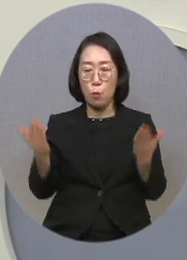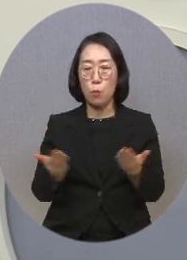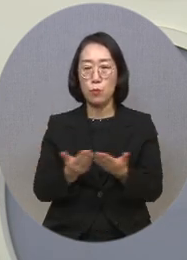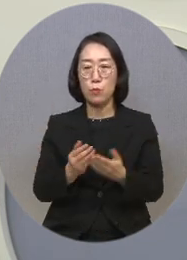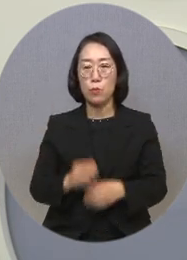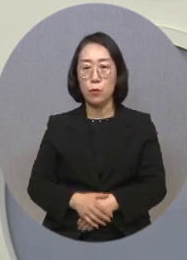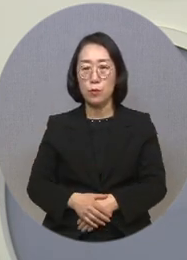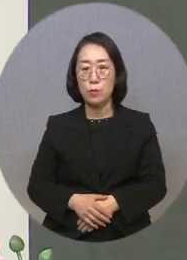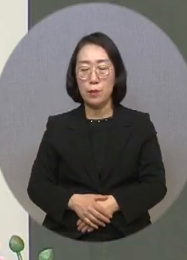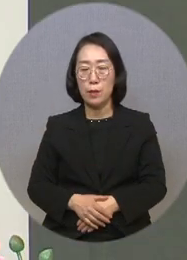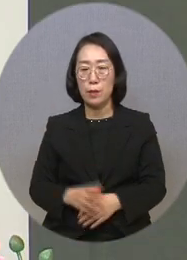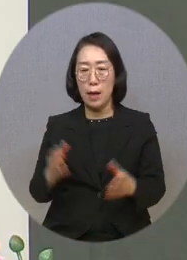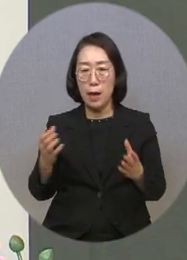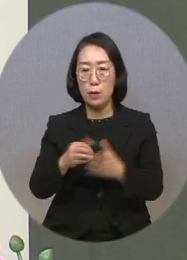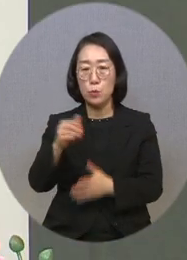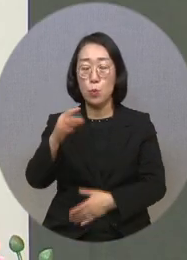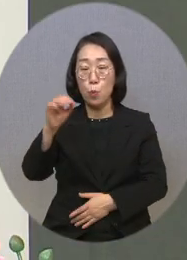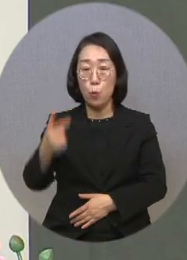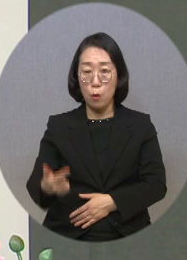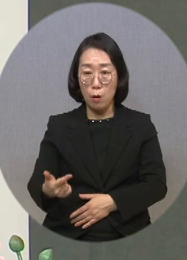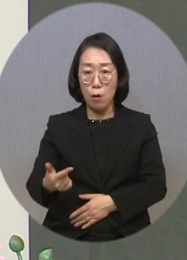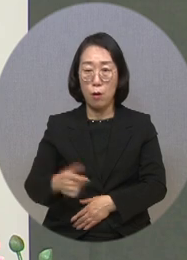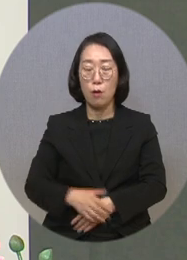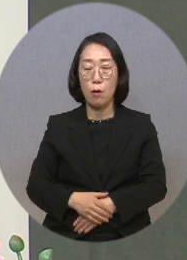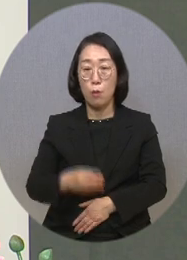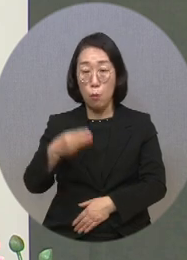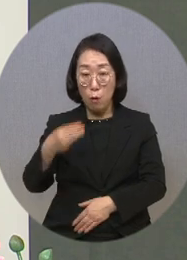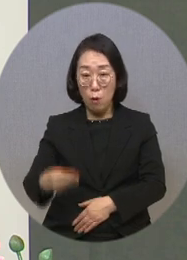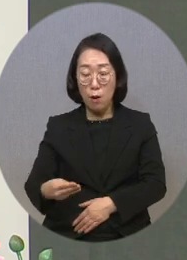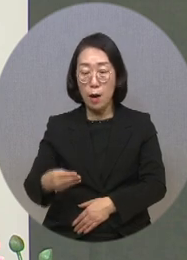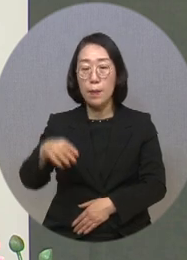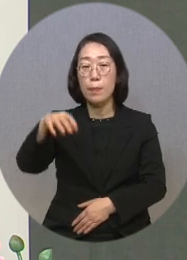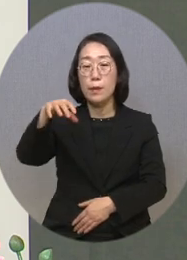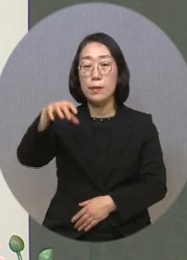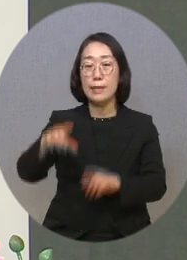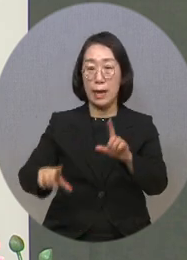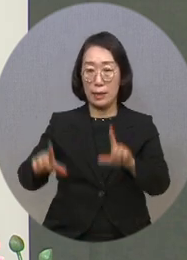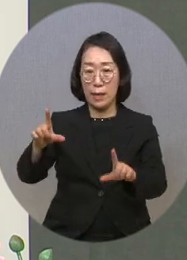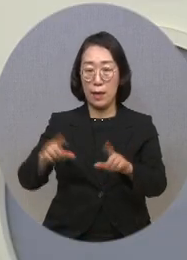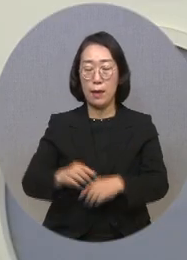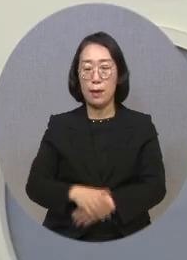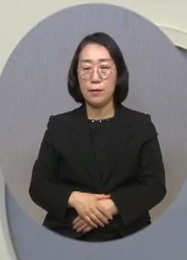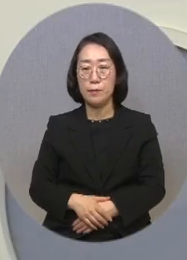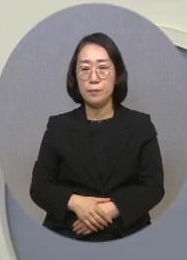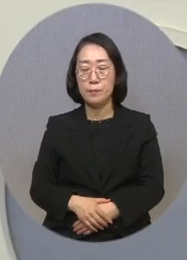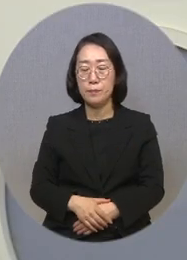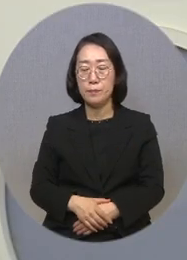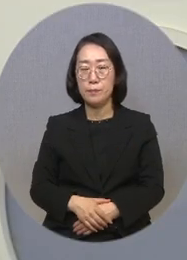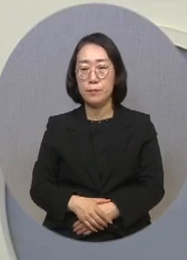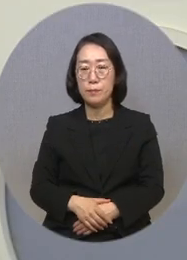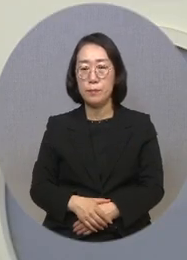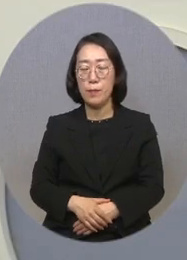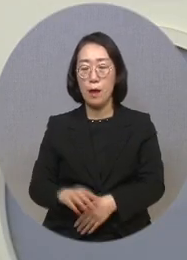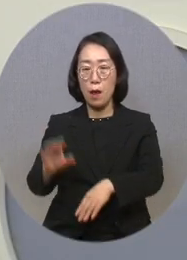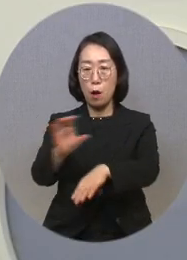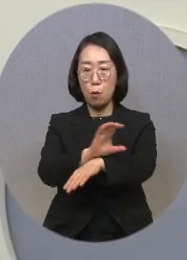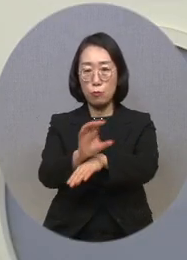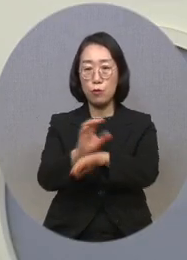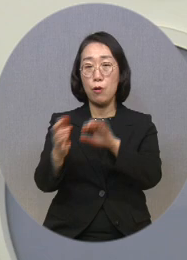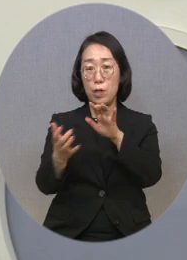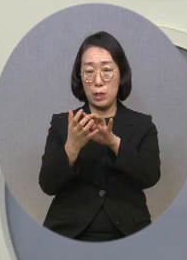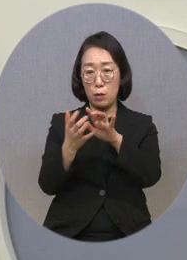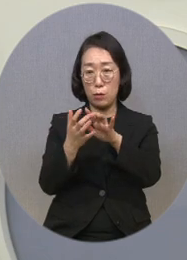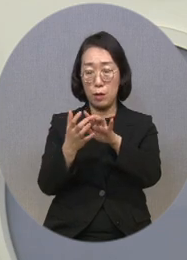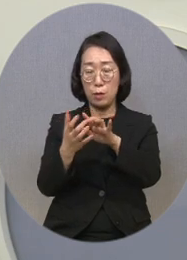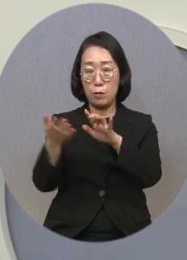초탈하고 초월한 그 부처의 경지를 해인이라고 얘기해요. 그러니까 우리가 컴퓨터 인터넷 시대가